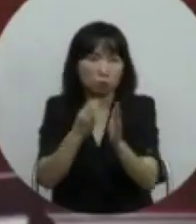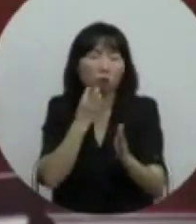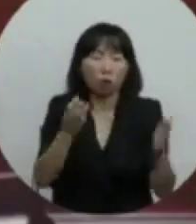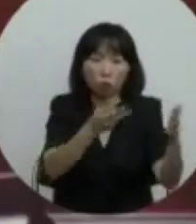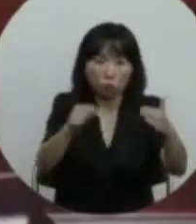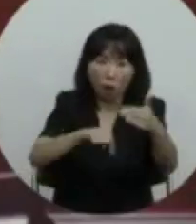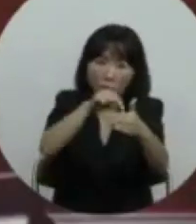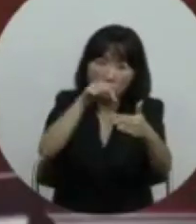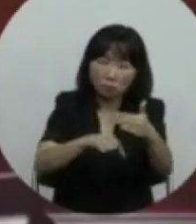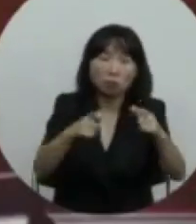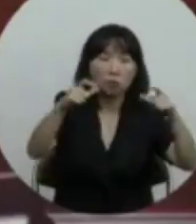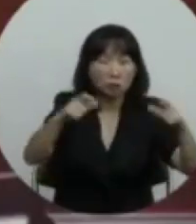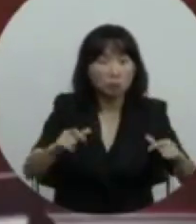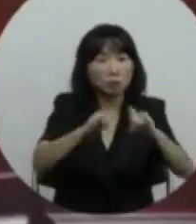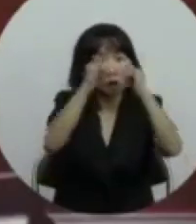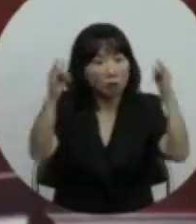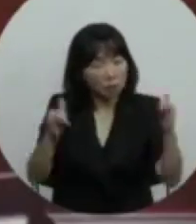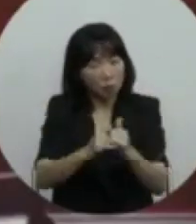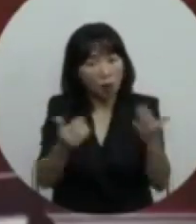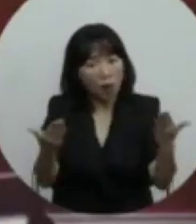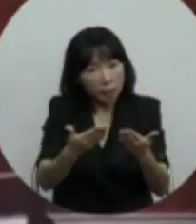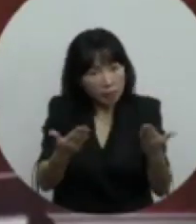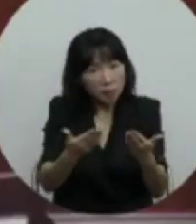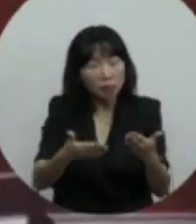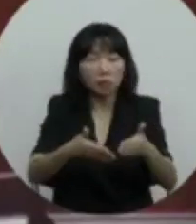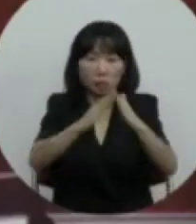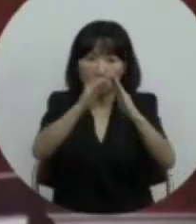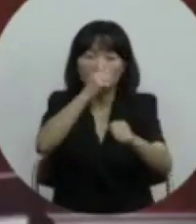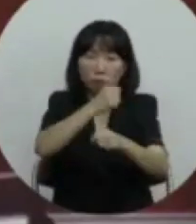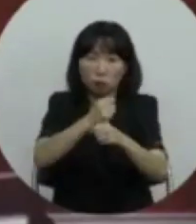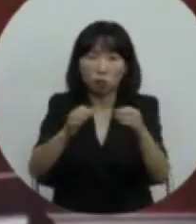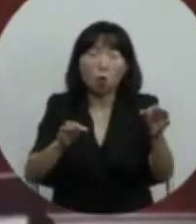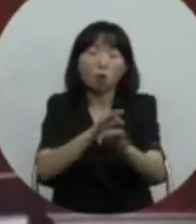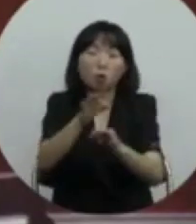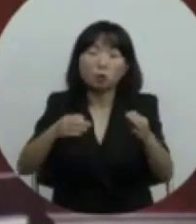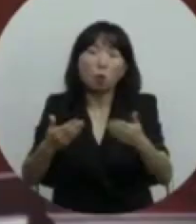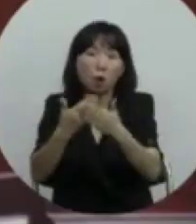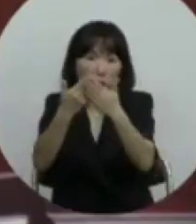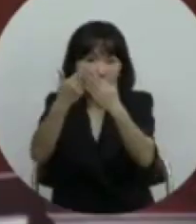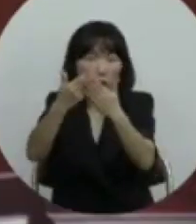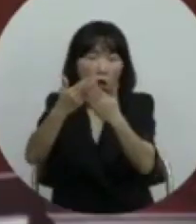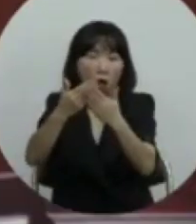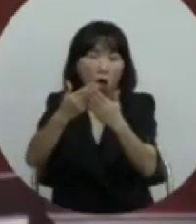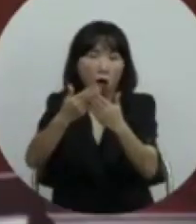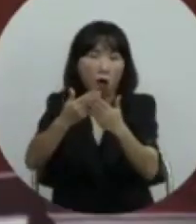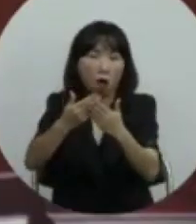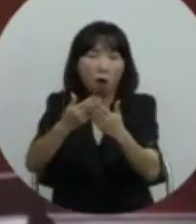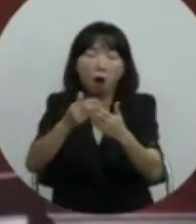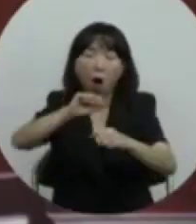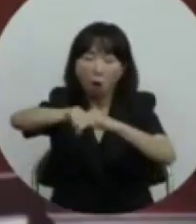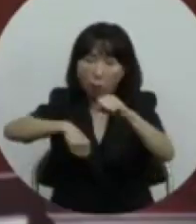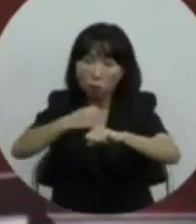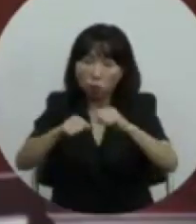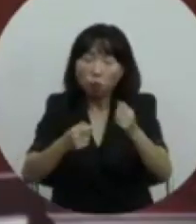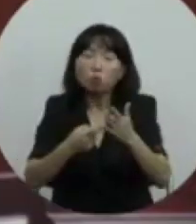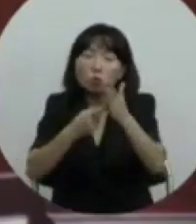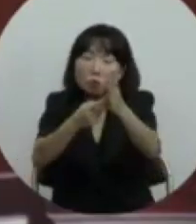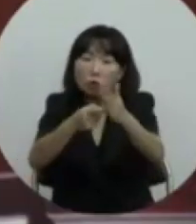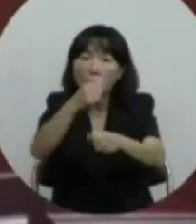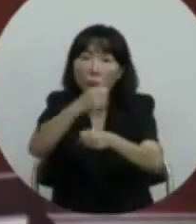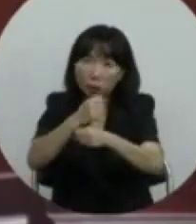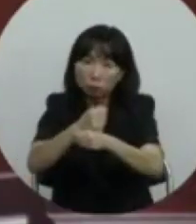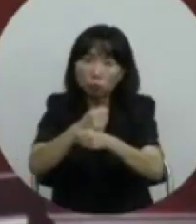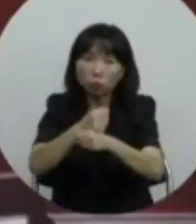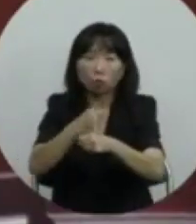경기도에서는 지역사회 일자리 창출, 경제 활성화를 목표로 반려동물 테마파크를 추진했고